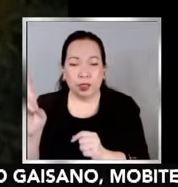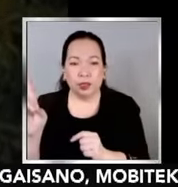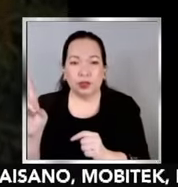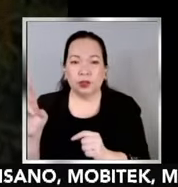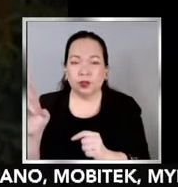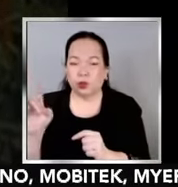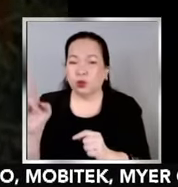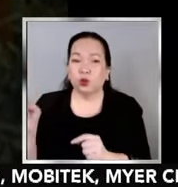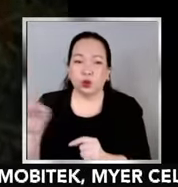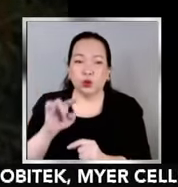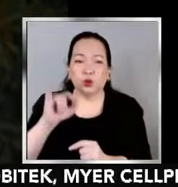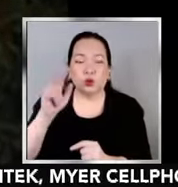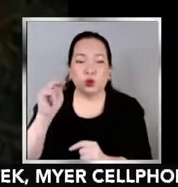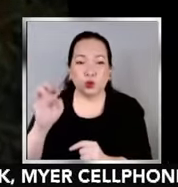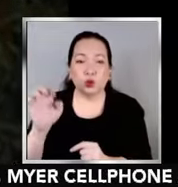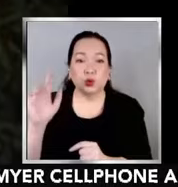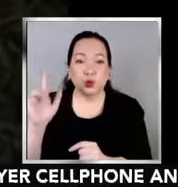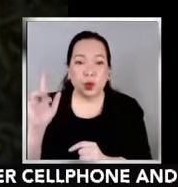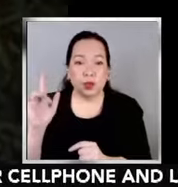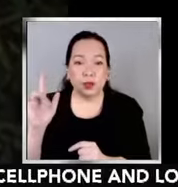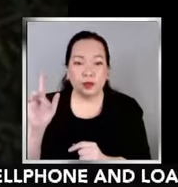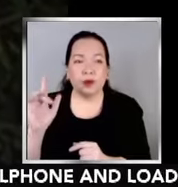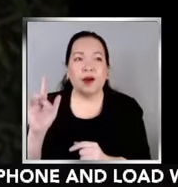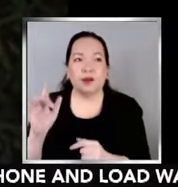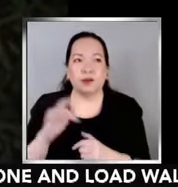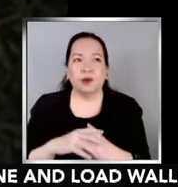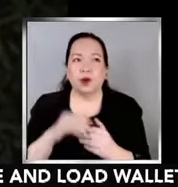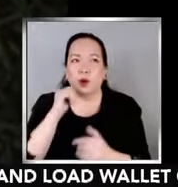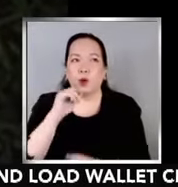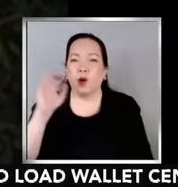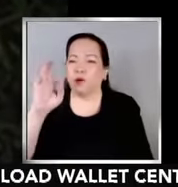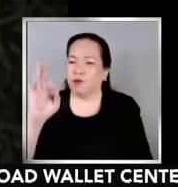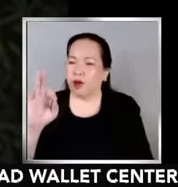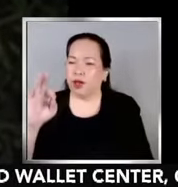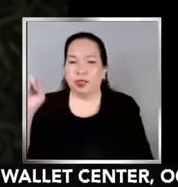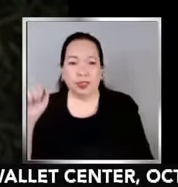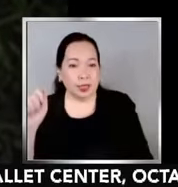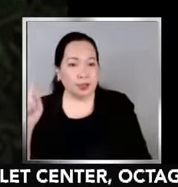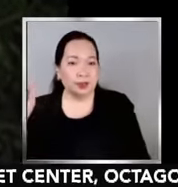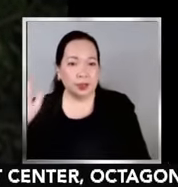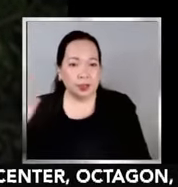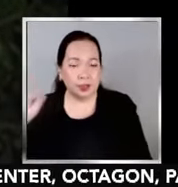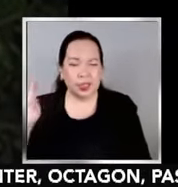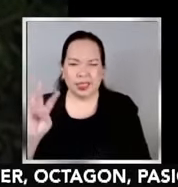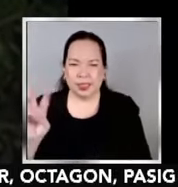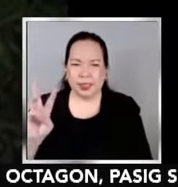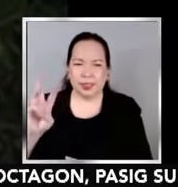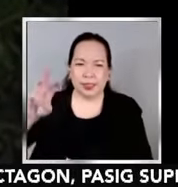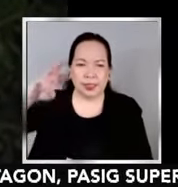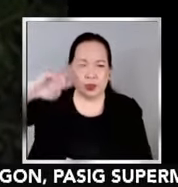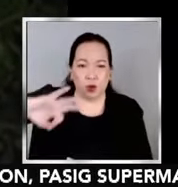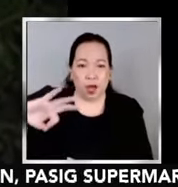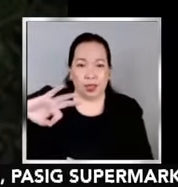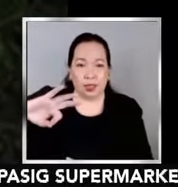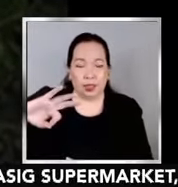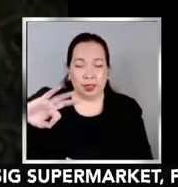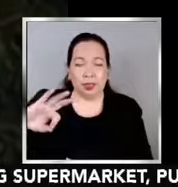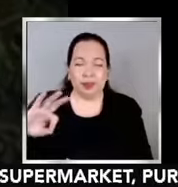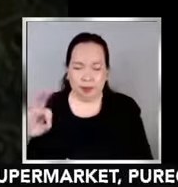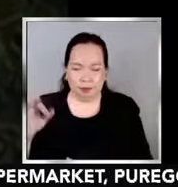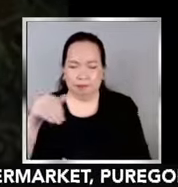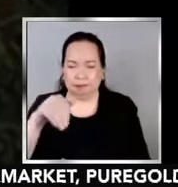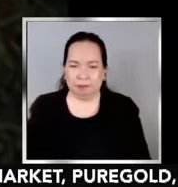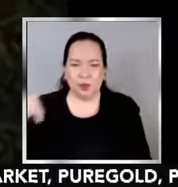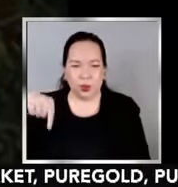25, 2023 na magsisimula ng Friday hanggang Linggo, 6 p.m. hanggang 9 p.m. dito sa Santa Rosa City,